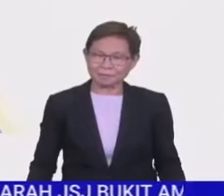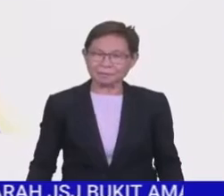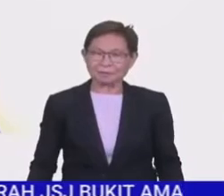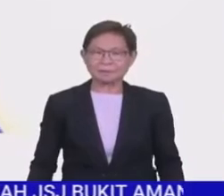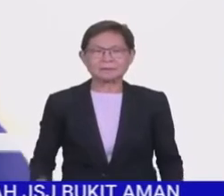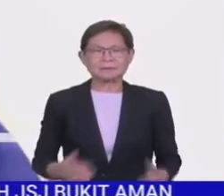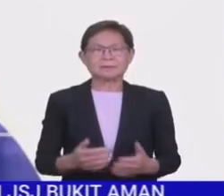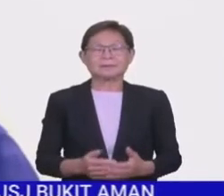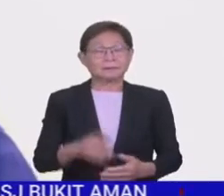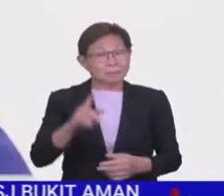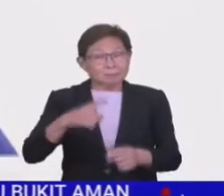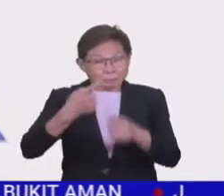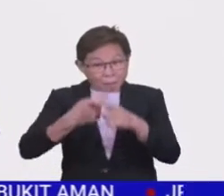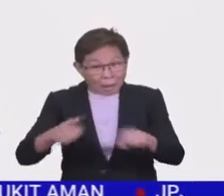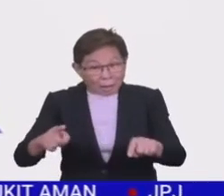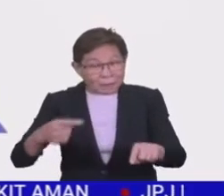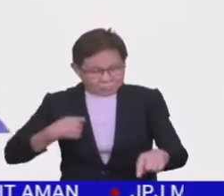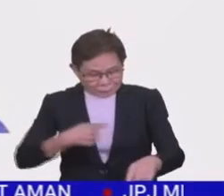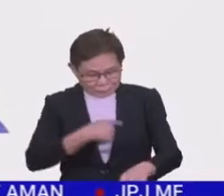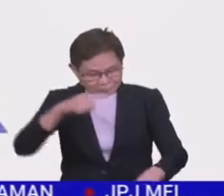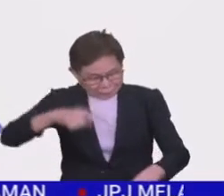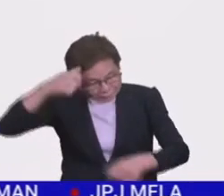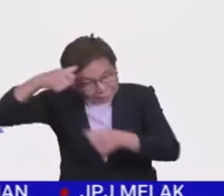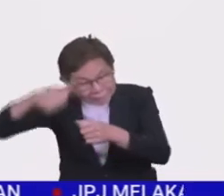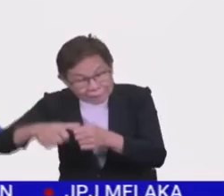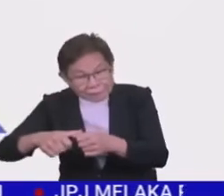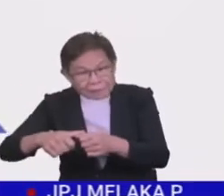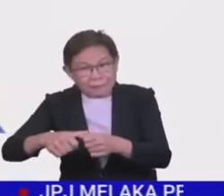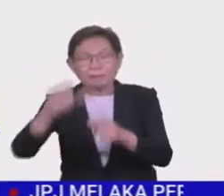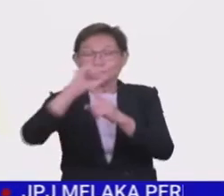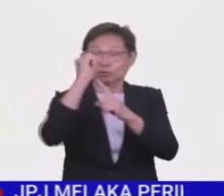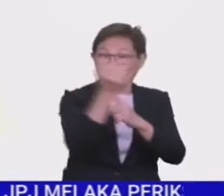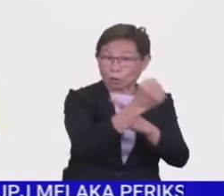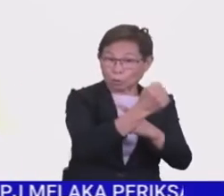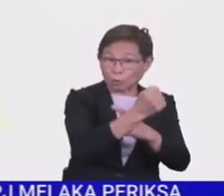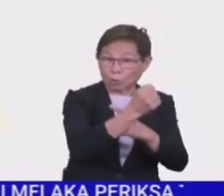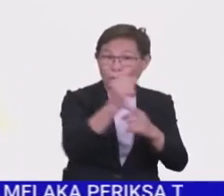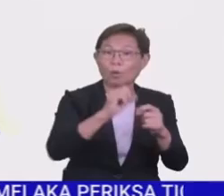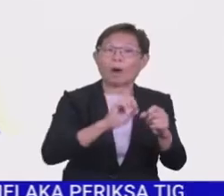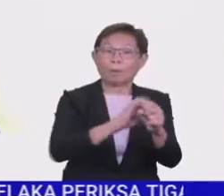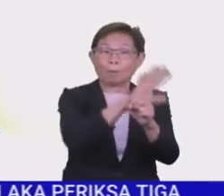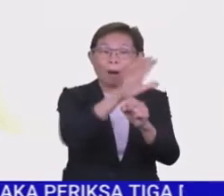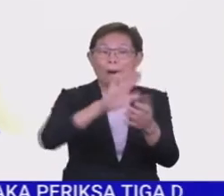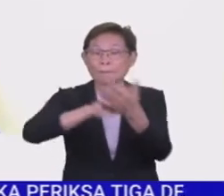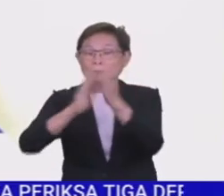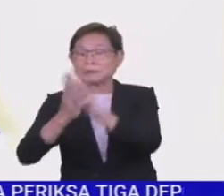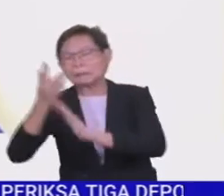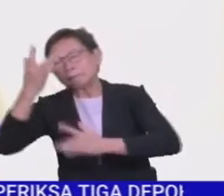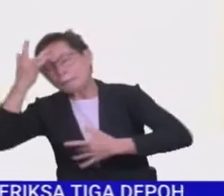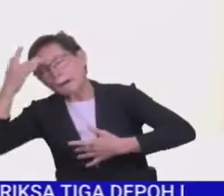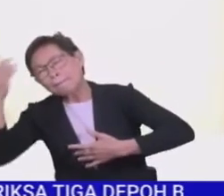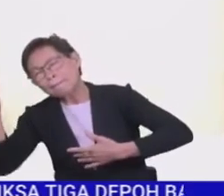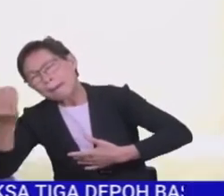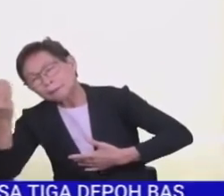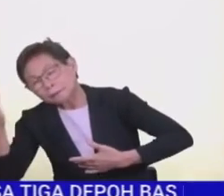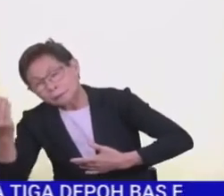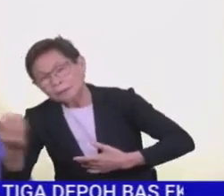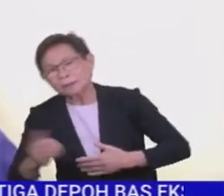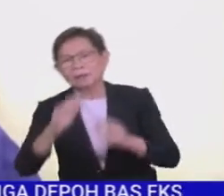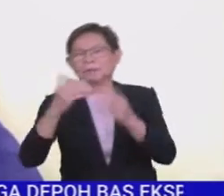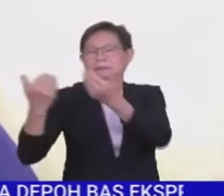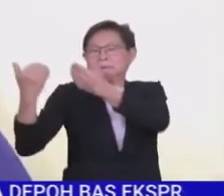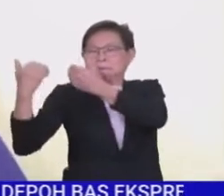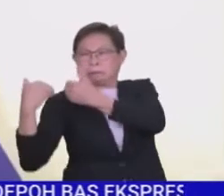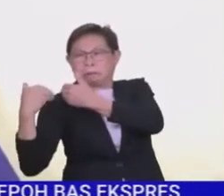Akan tetapi kita kena ingat di mana dalam situasi endemik ini tanggungjawab sosial ataupun rasa tanggungjawab sosial itu amatlah